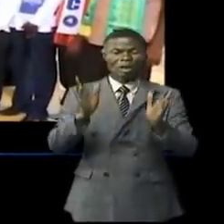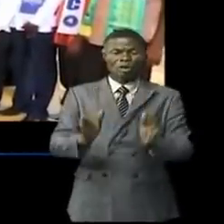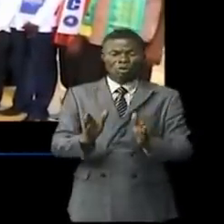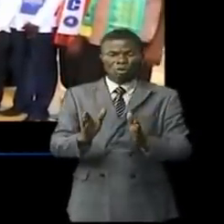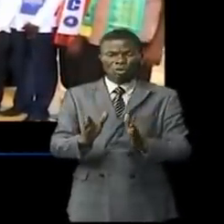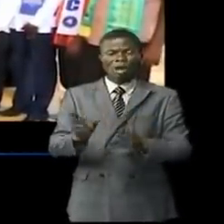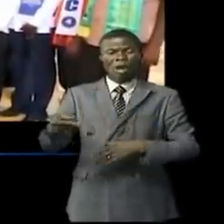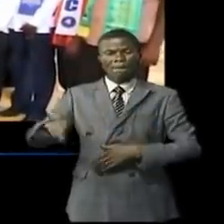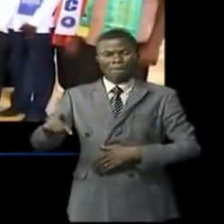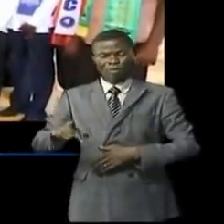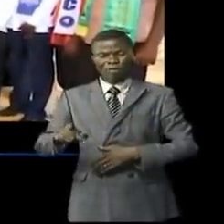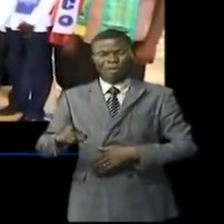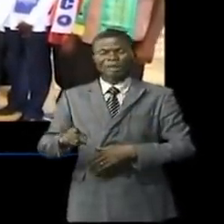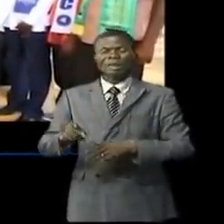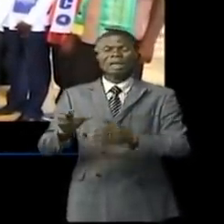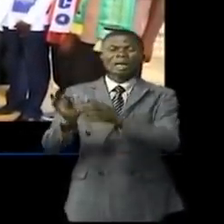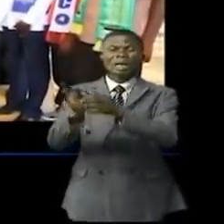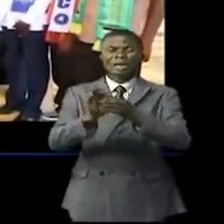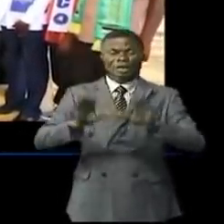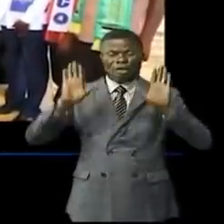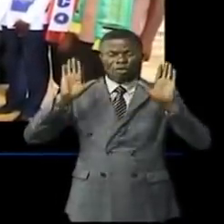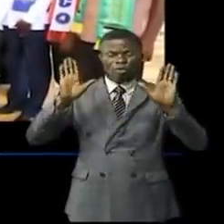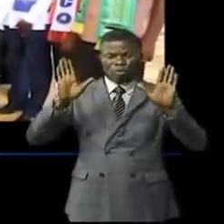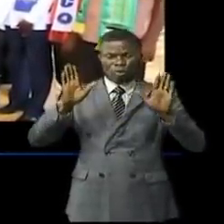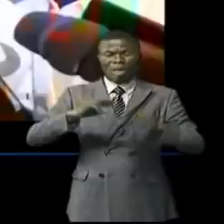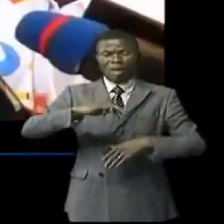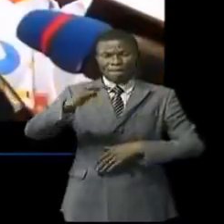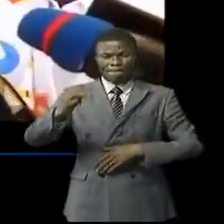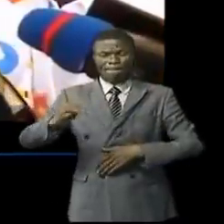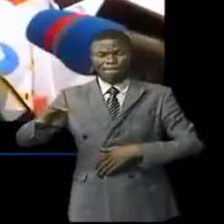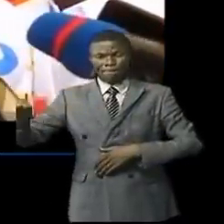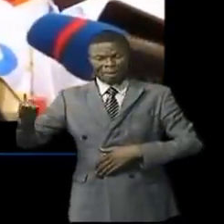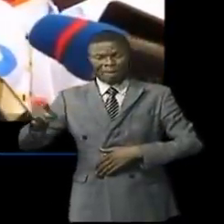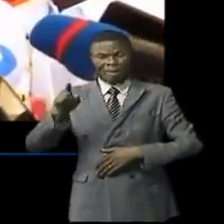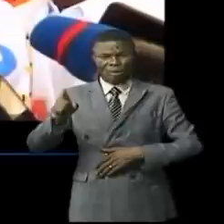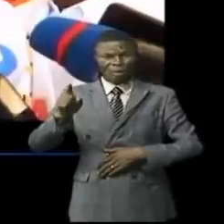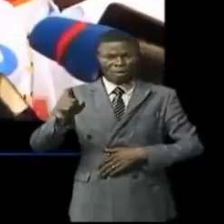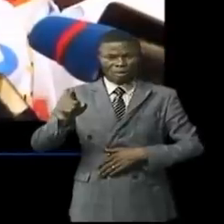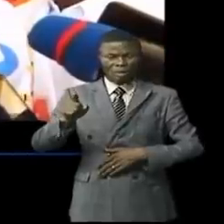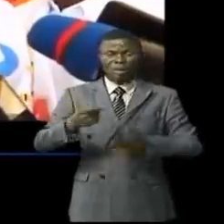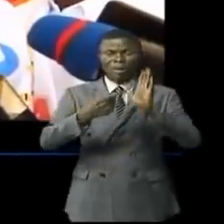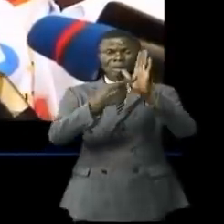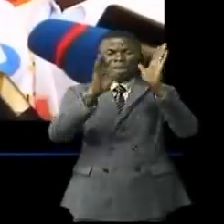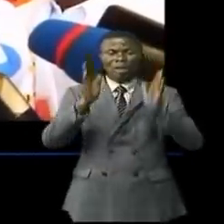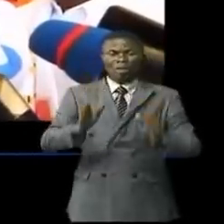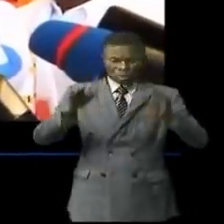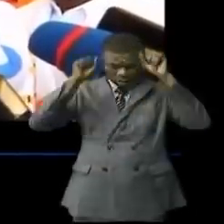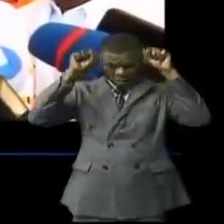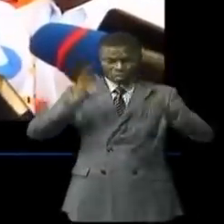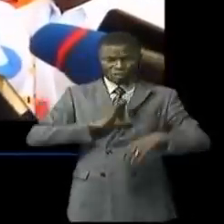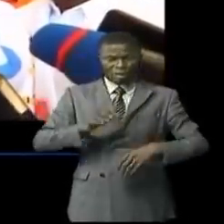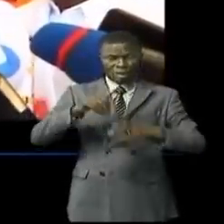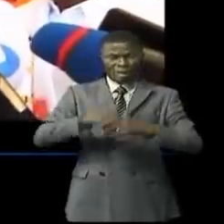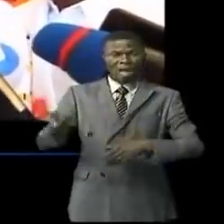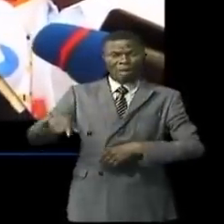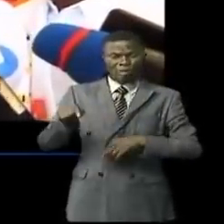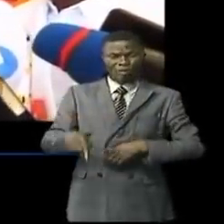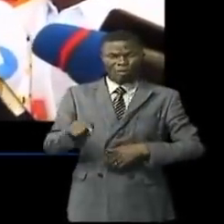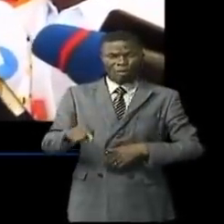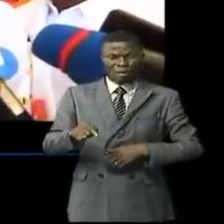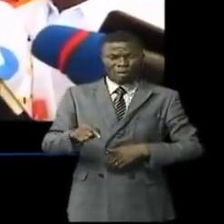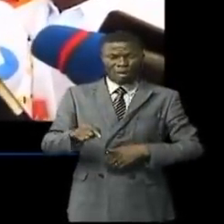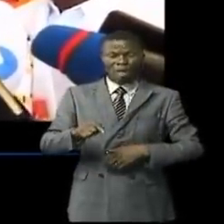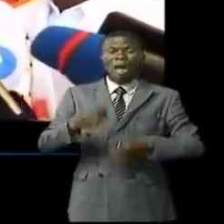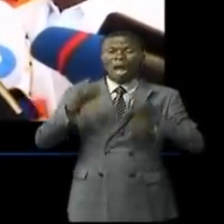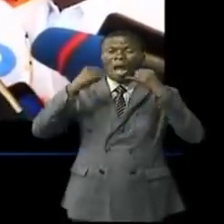Nions Sacrés, Maniema, Son Excellence Afani Idrissa Mangala, sur les représentants du chef de l'État dans notre province,